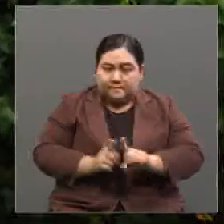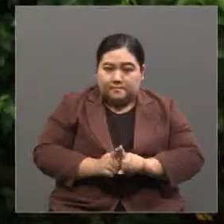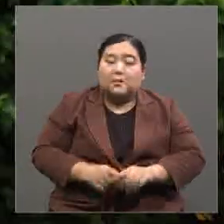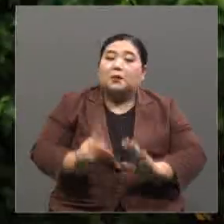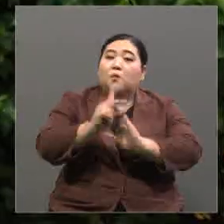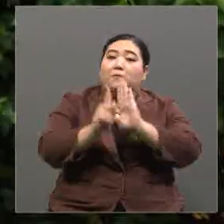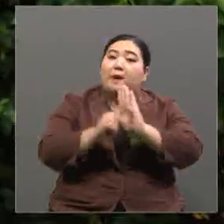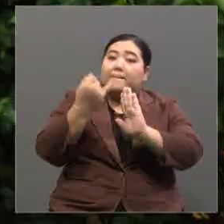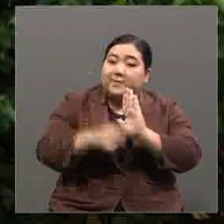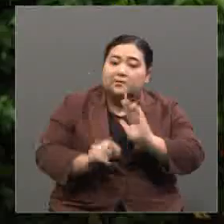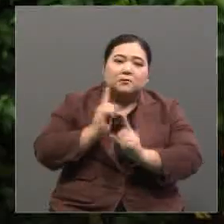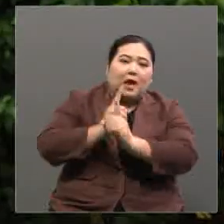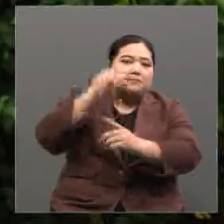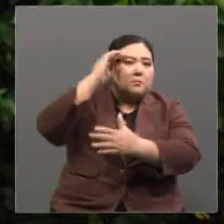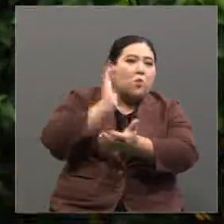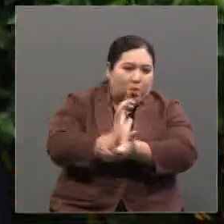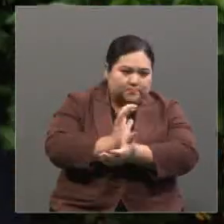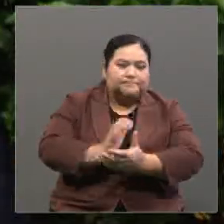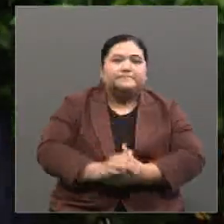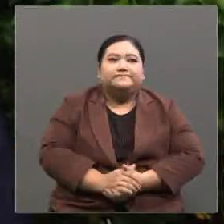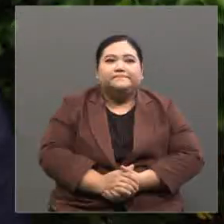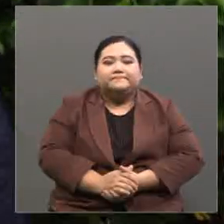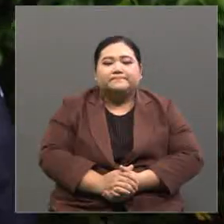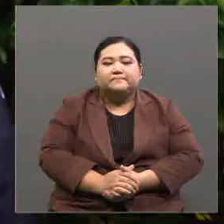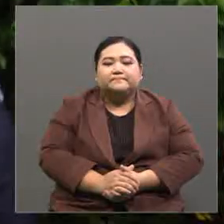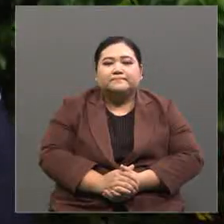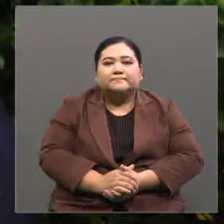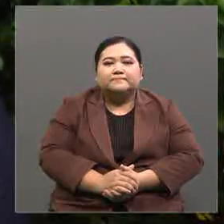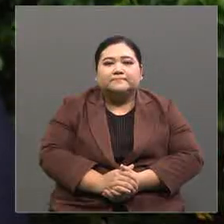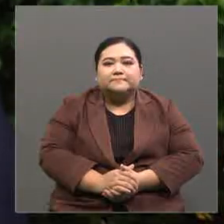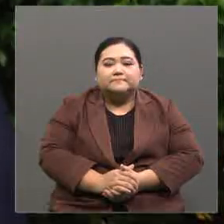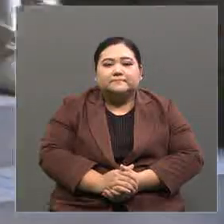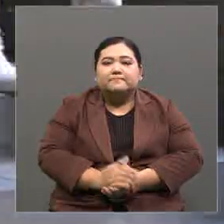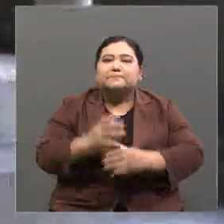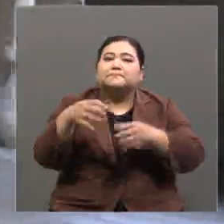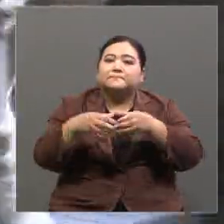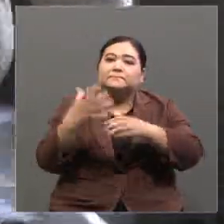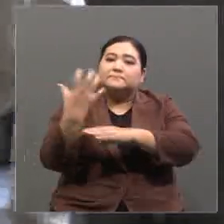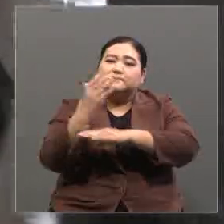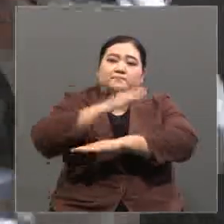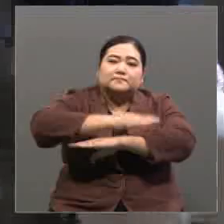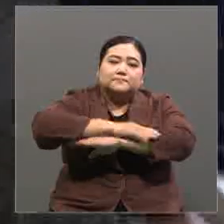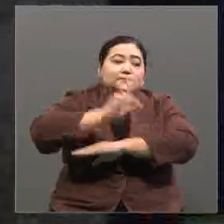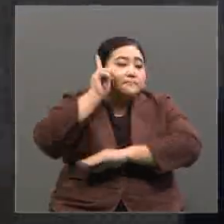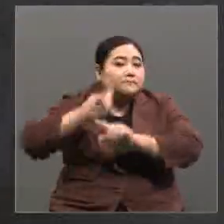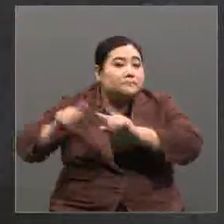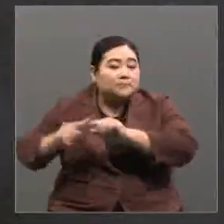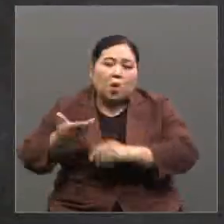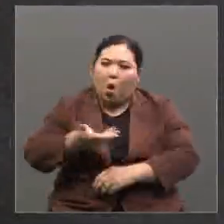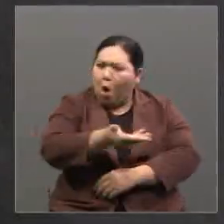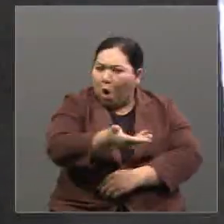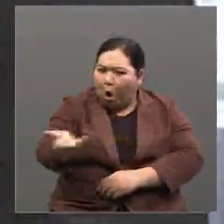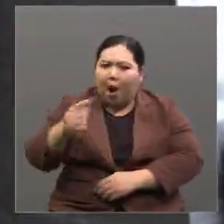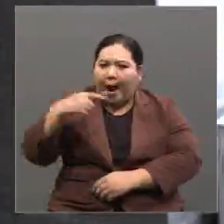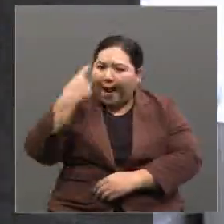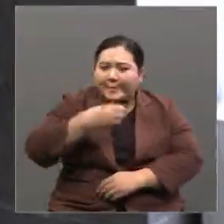หน้าที่ของเจ้าหน้าที่ตำรวจค่ะแล้วก็สุดท้ายบอกว่าองค์กรวิชาชีพสื่อมวลชนขอเรียกร้องให้บุคคลกลุ่มที่เป็น